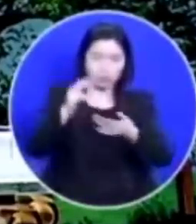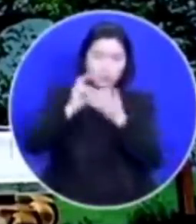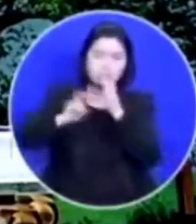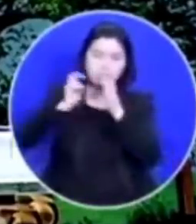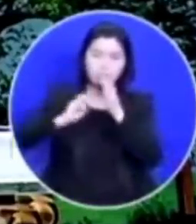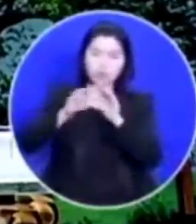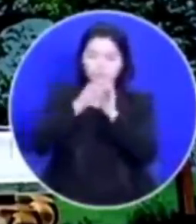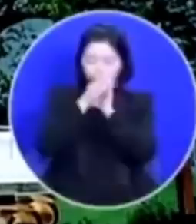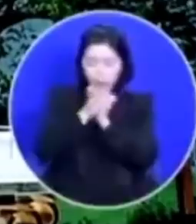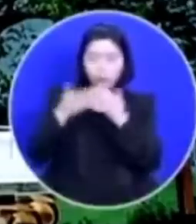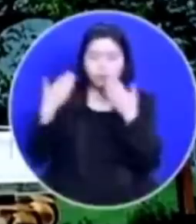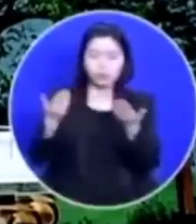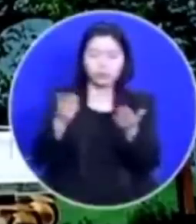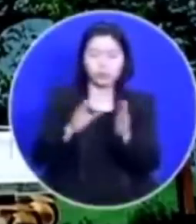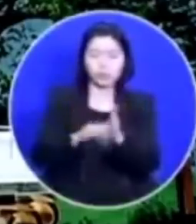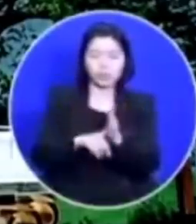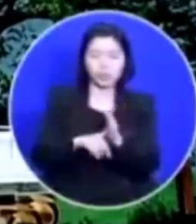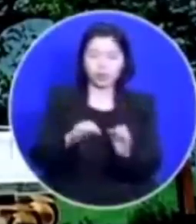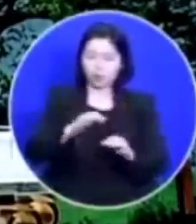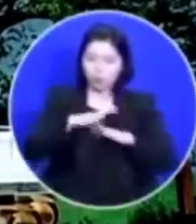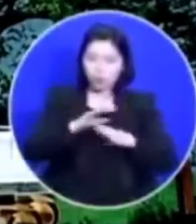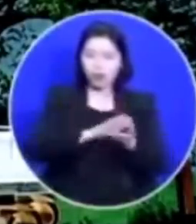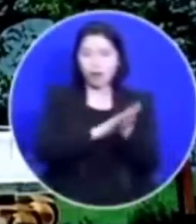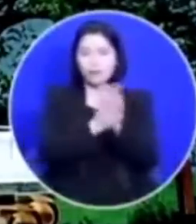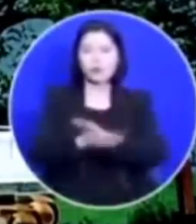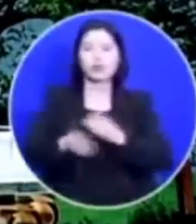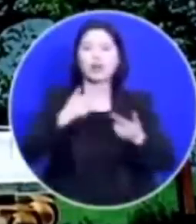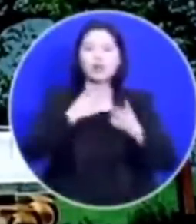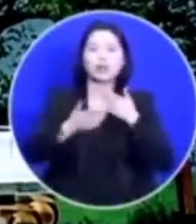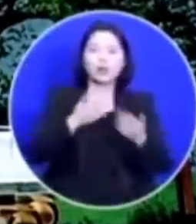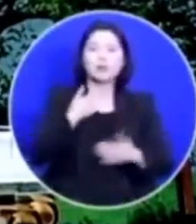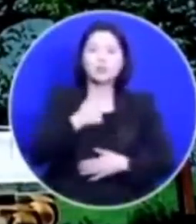기도하면서 놀라운 변화를 경험했어요